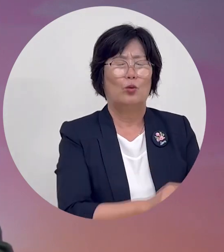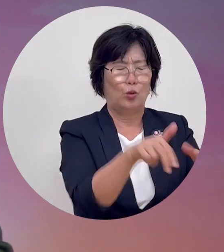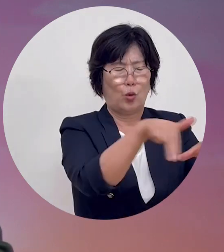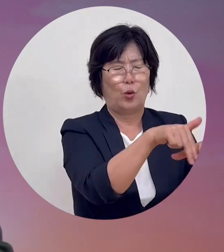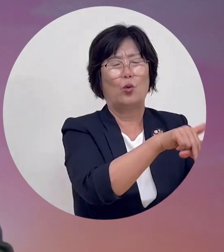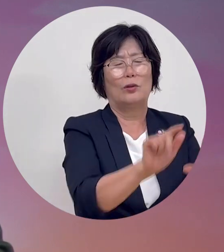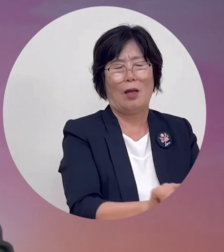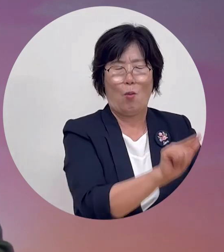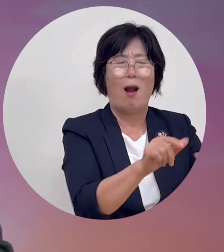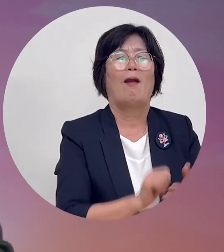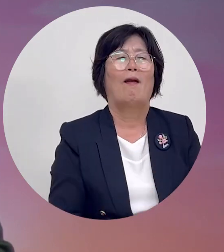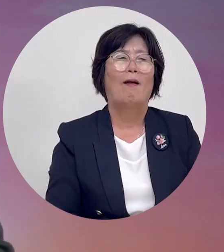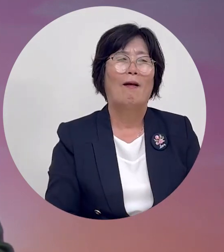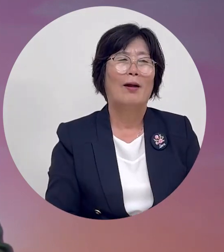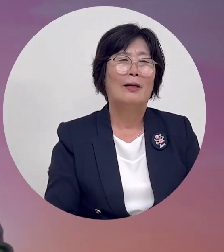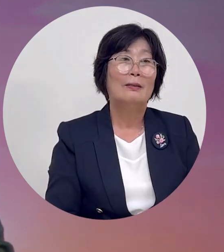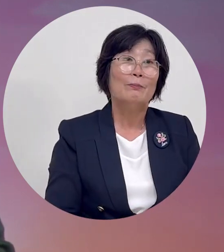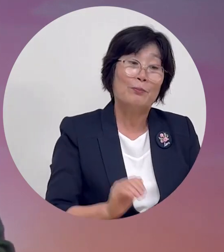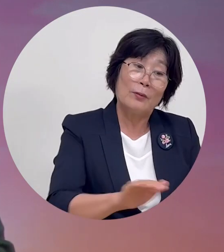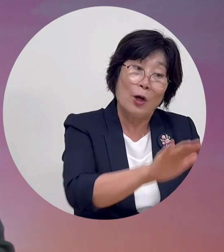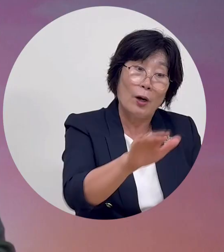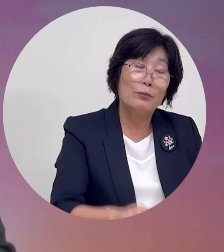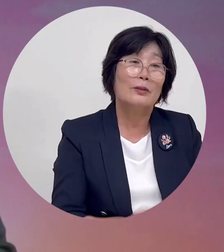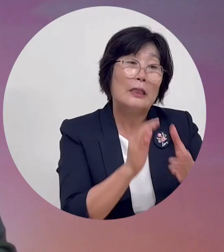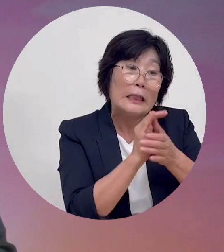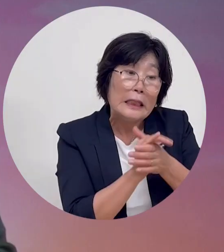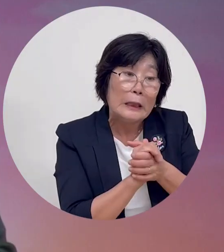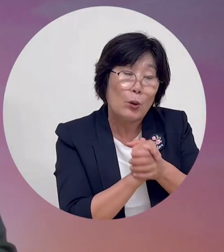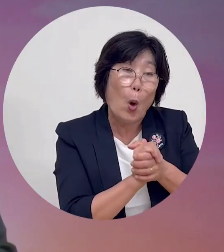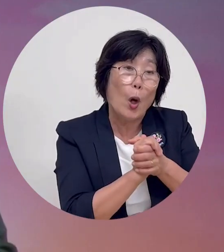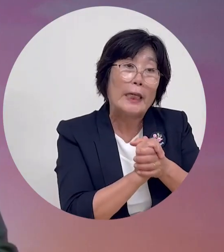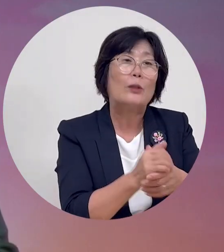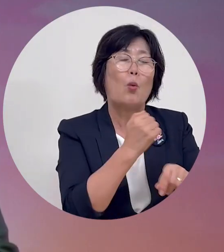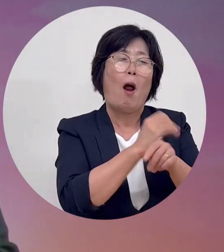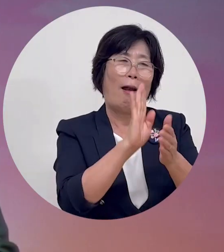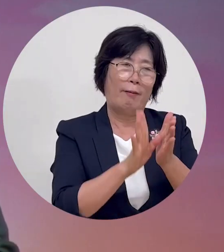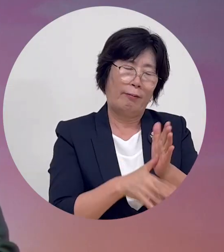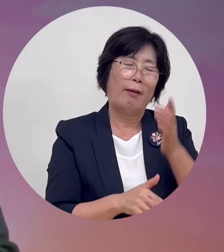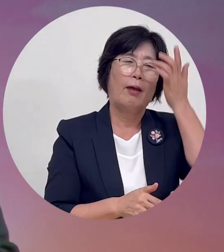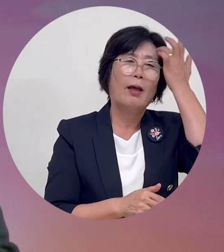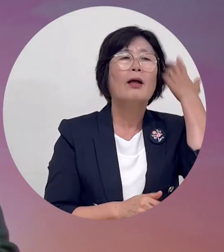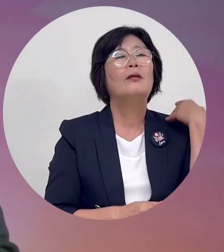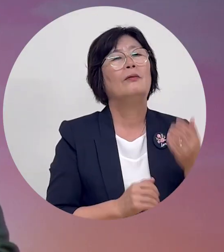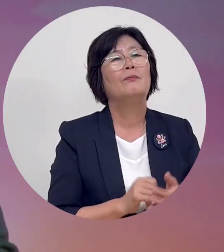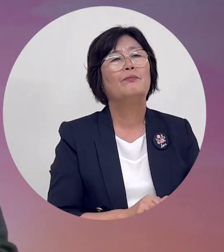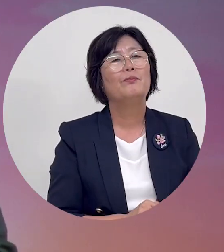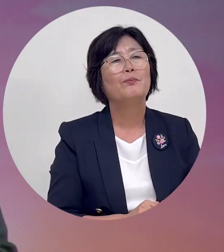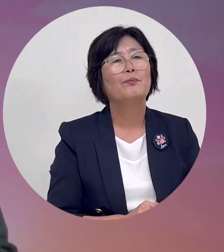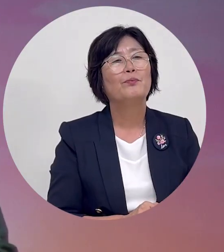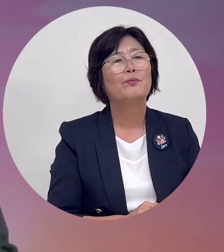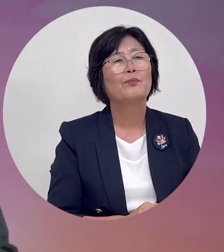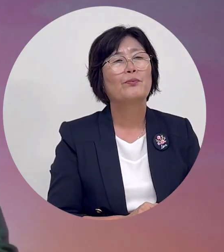그러니까 우리는, 여러분, 기도도 우리가 기도할 때, 여러분,